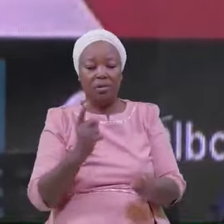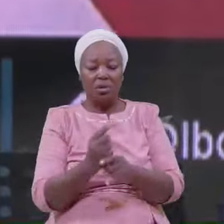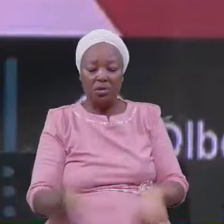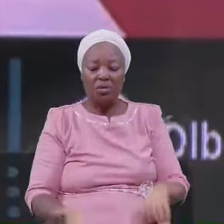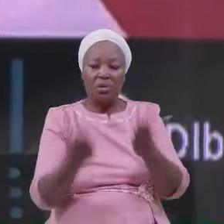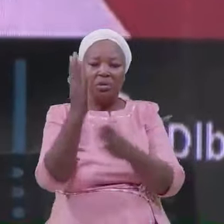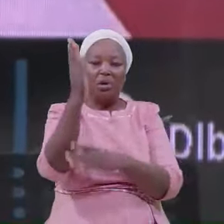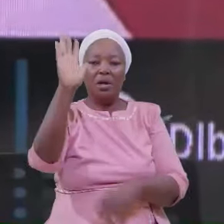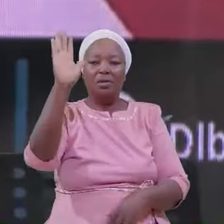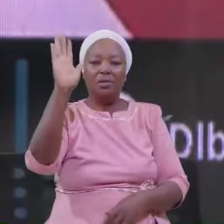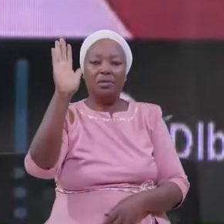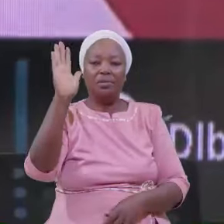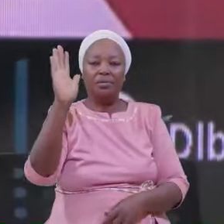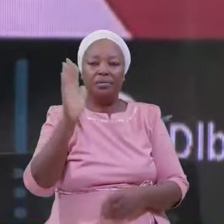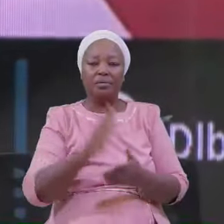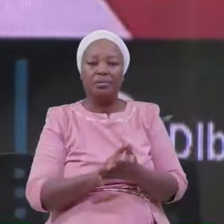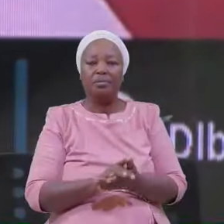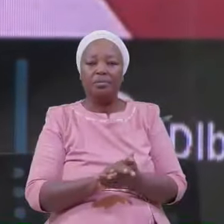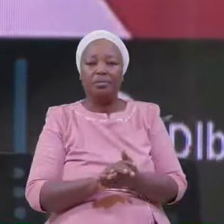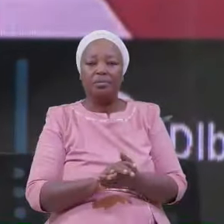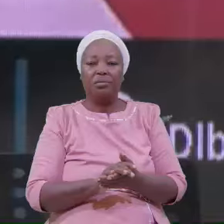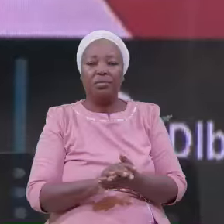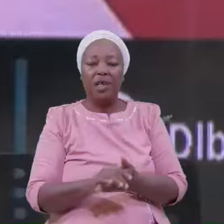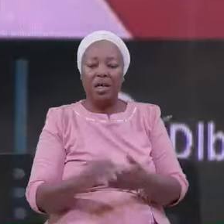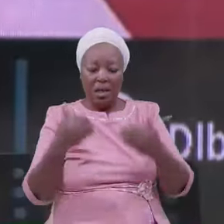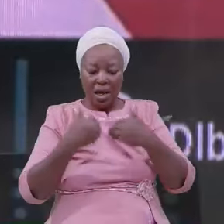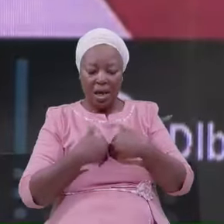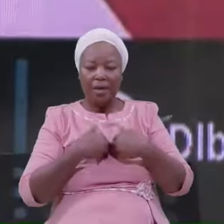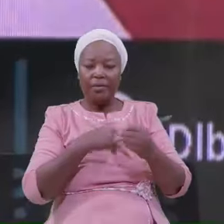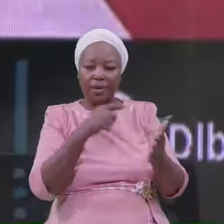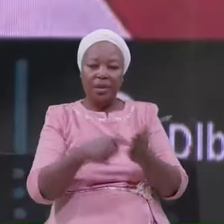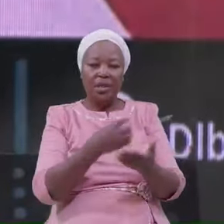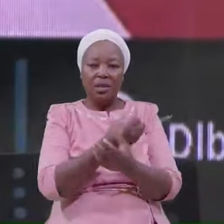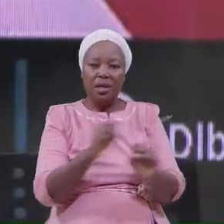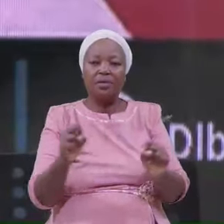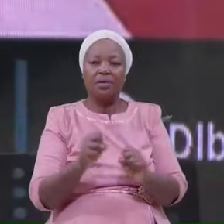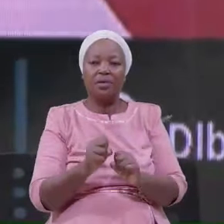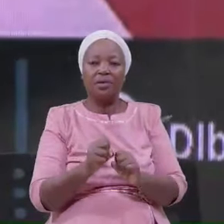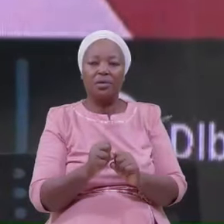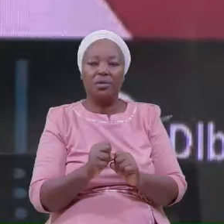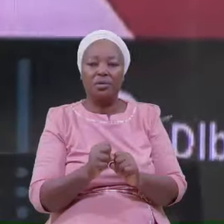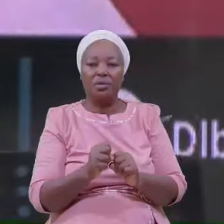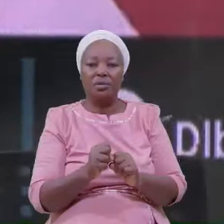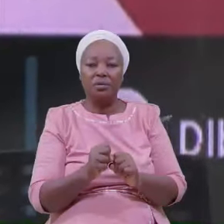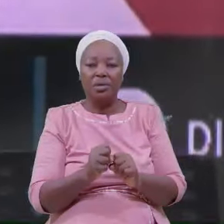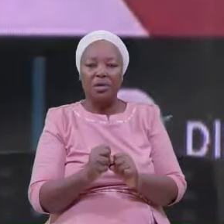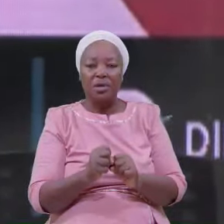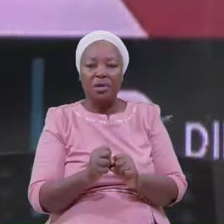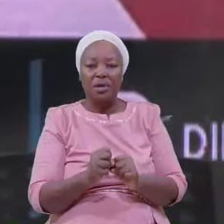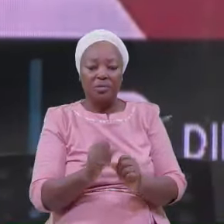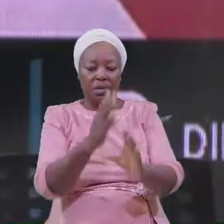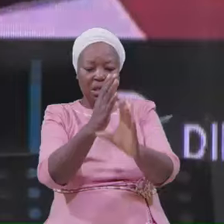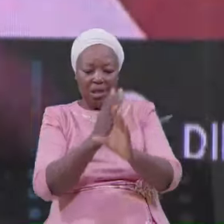mo ang iyong kamay present ngayon. Salvation. At sabi mo ang kaligtasan. Perceive salvation. Tanggapin mo